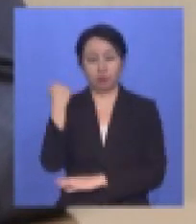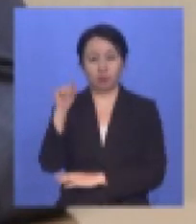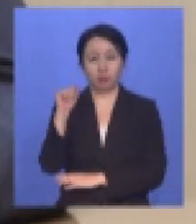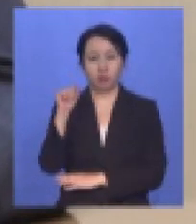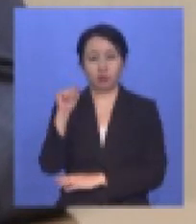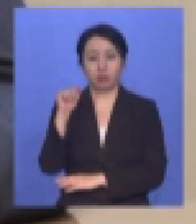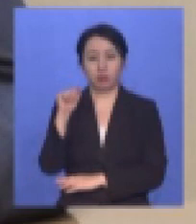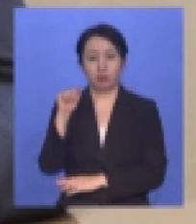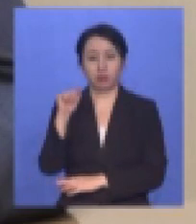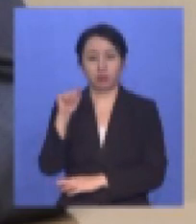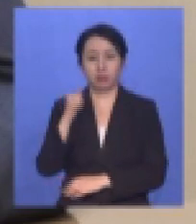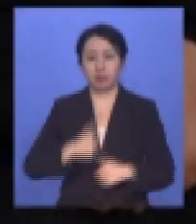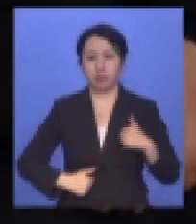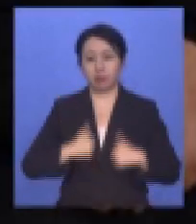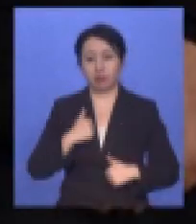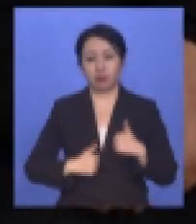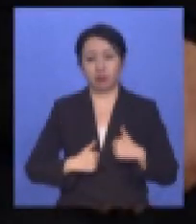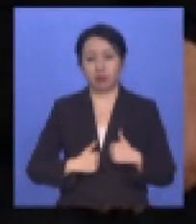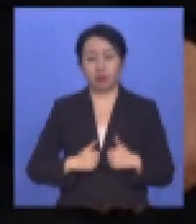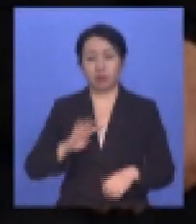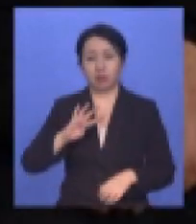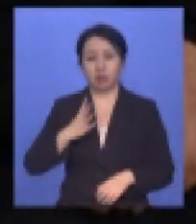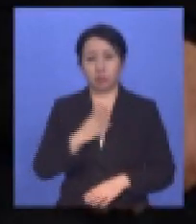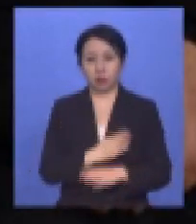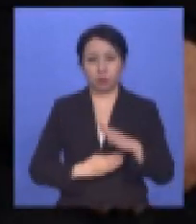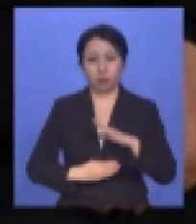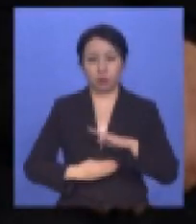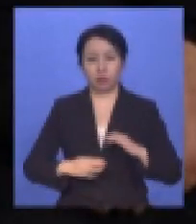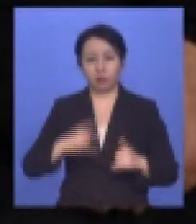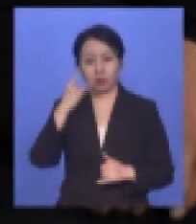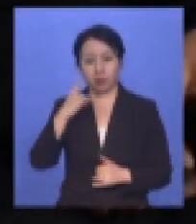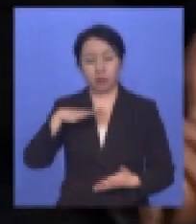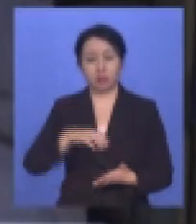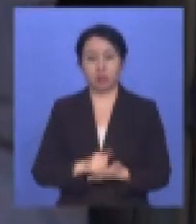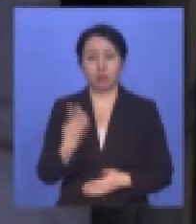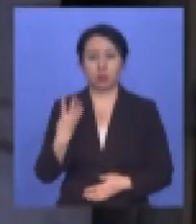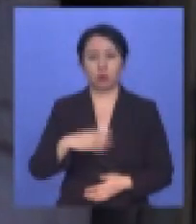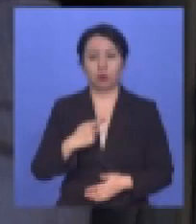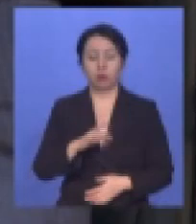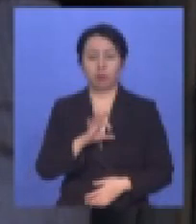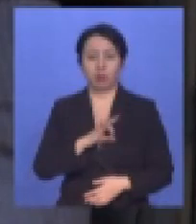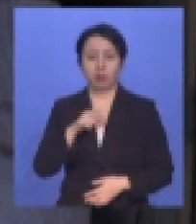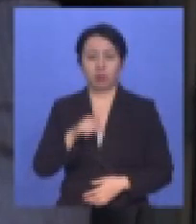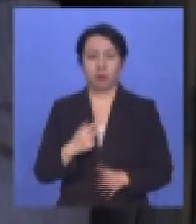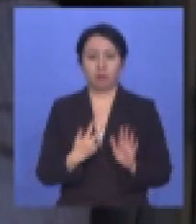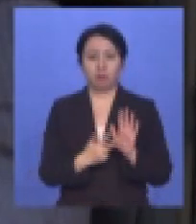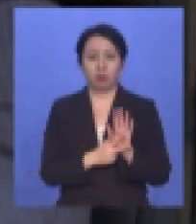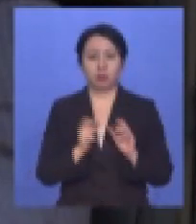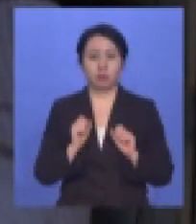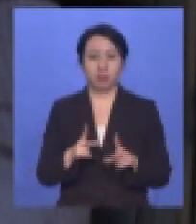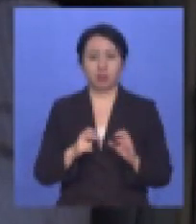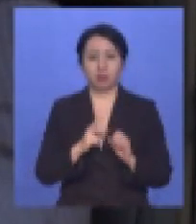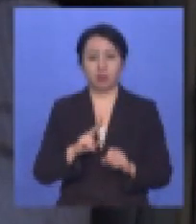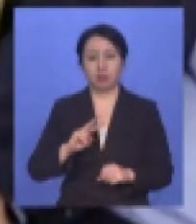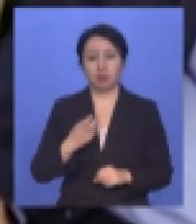призеров престижных соревнований. На 4-х паразиатских играх Казахстан завоевал 41 медаль. Среди них 8 золотых,